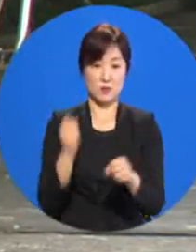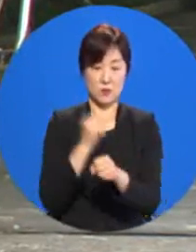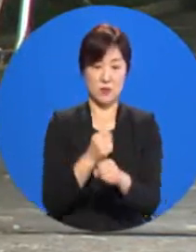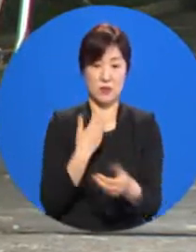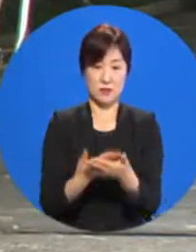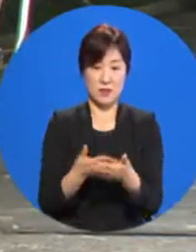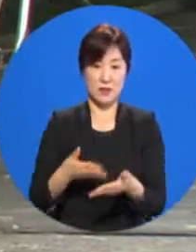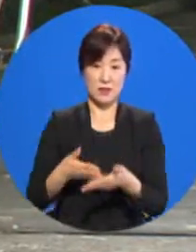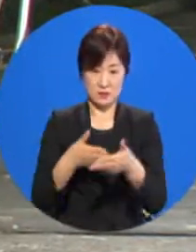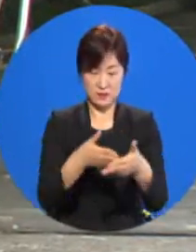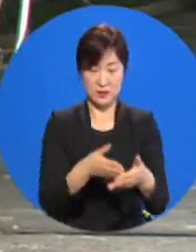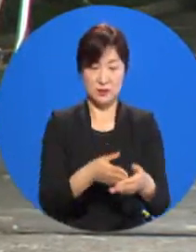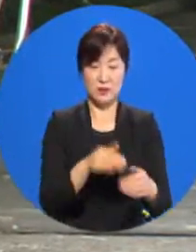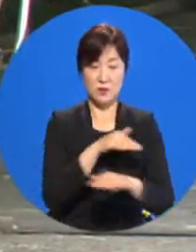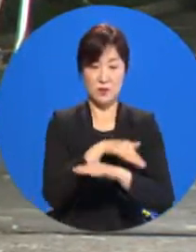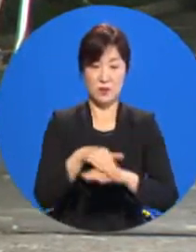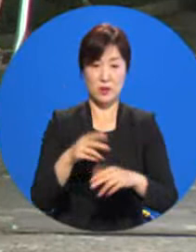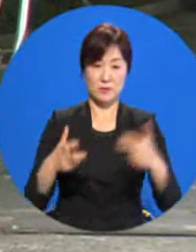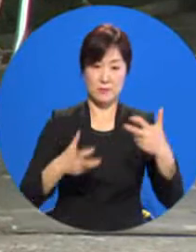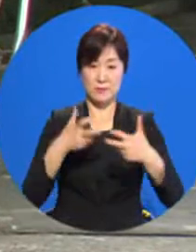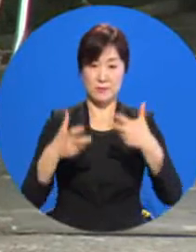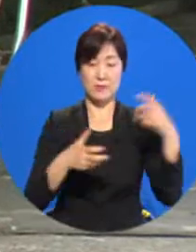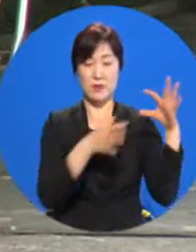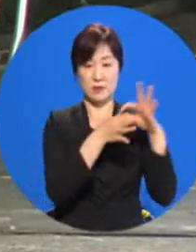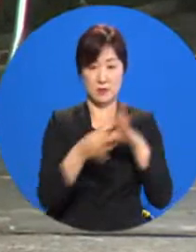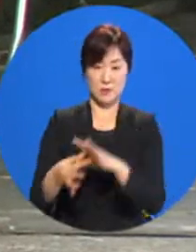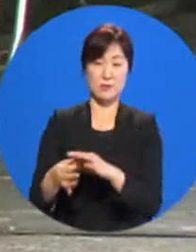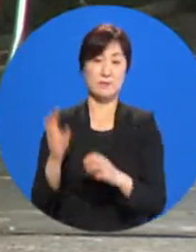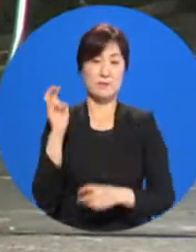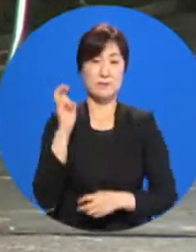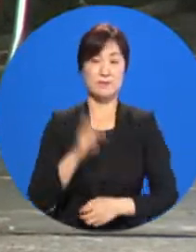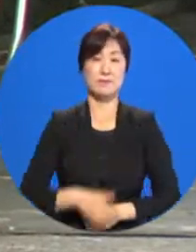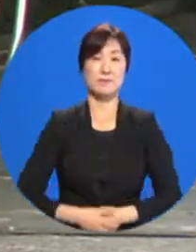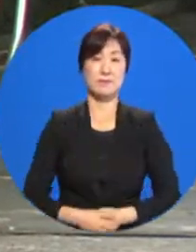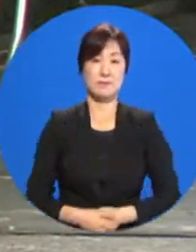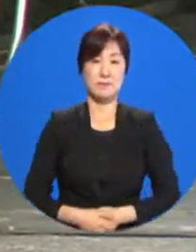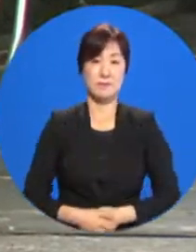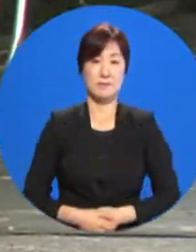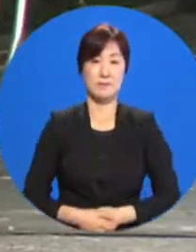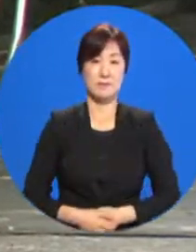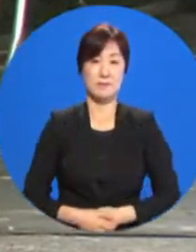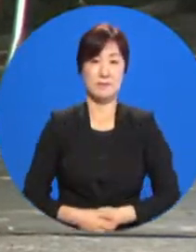것으로 알려져 양측의 공방은 더욱 거세질 전망입니다. MBC 뉴스 조희원입니다.